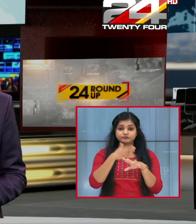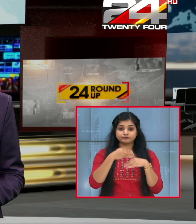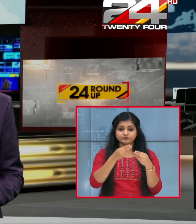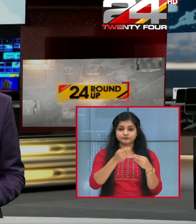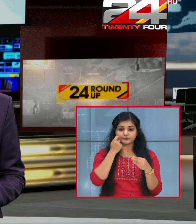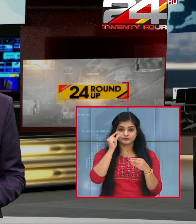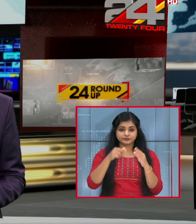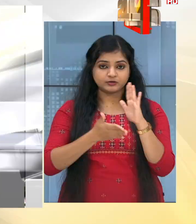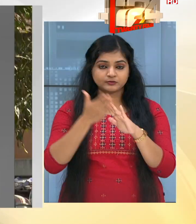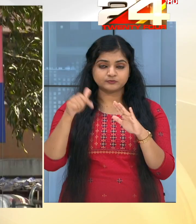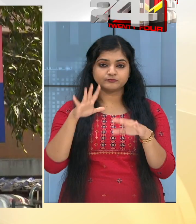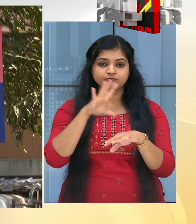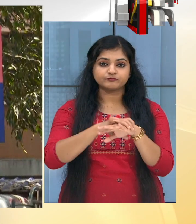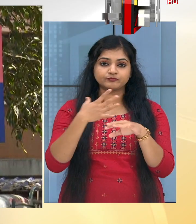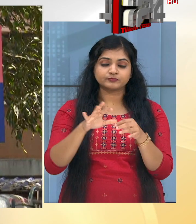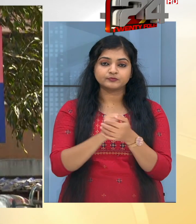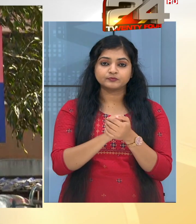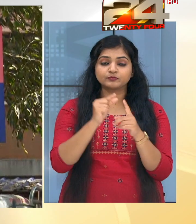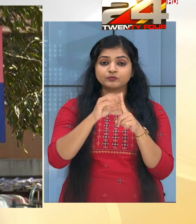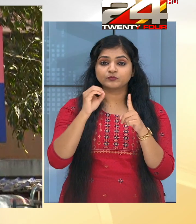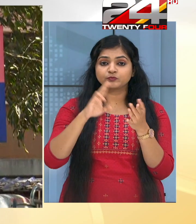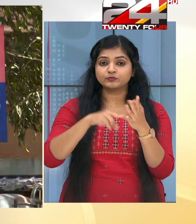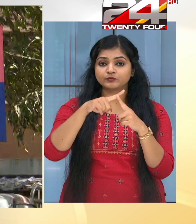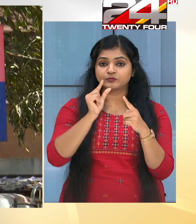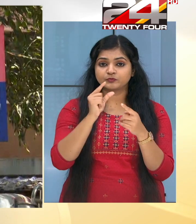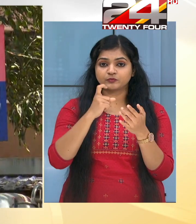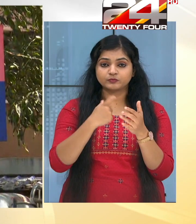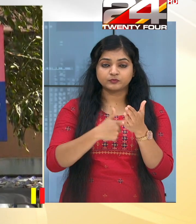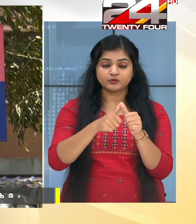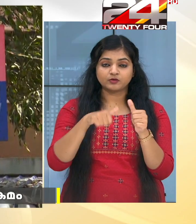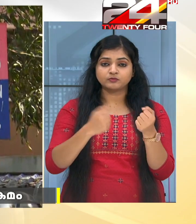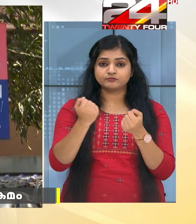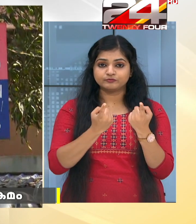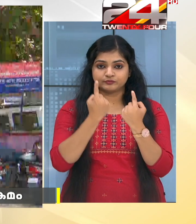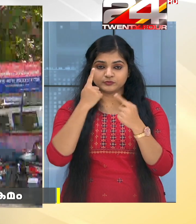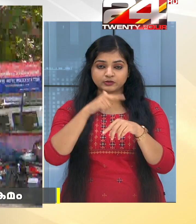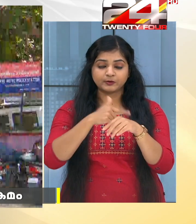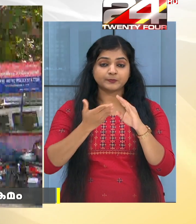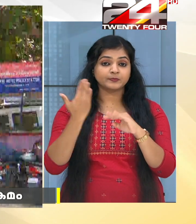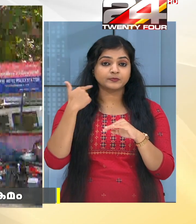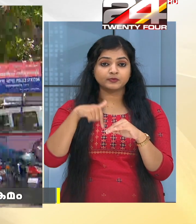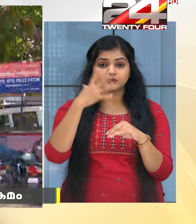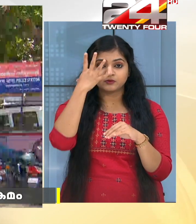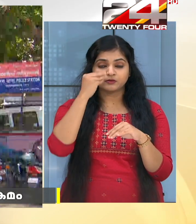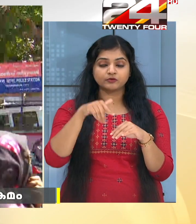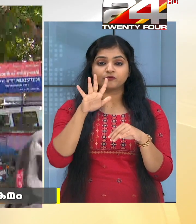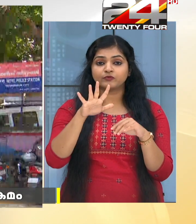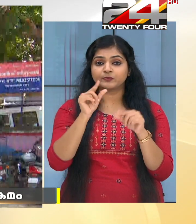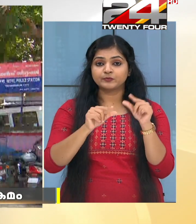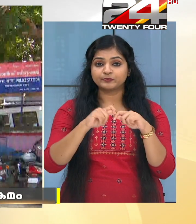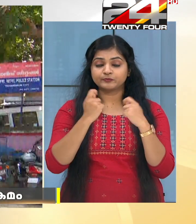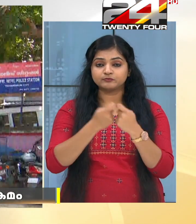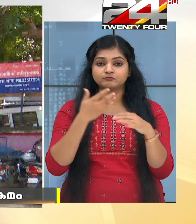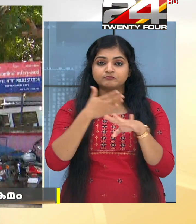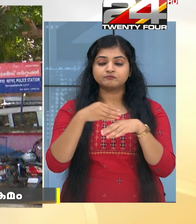പിടിയിലായി. പൂന്തുറ സ്റ്റേഷനിലെ പട്രോളിംഗ് സംഘം വാഹന പരിശോധന നടത്തുന്നതിനിടെ ഇന്നലെ രാത്രിയാണ് 5 സംഘം